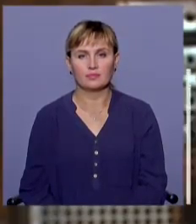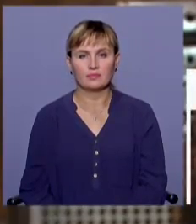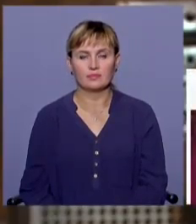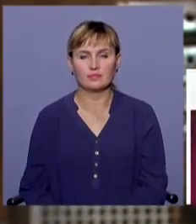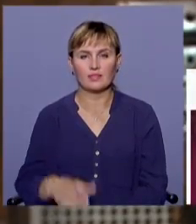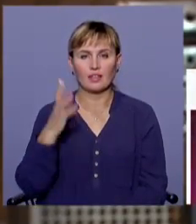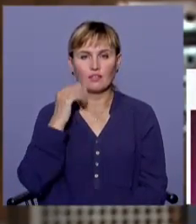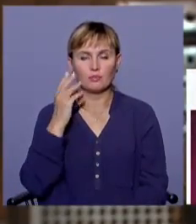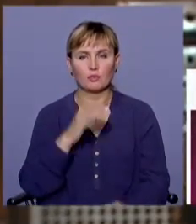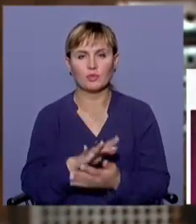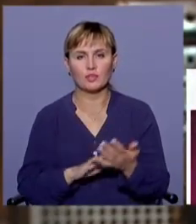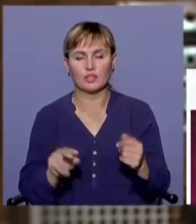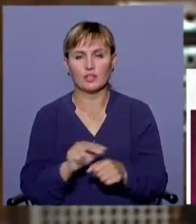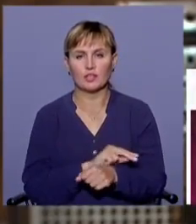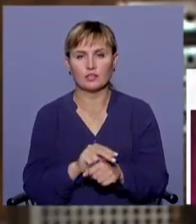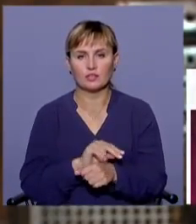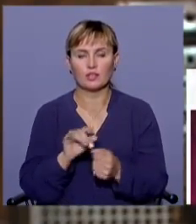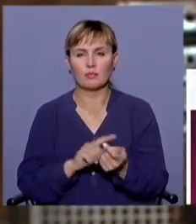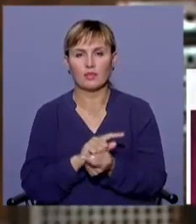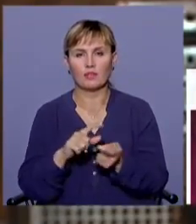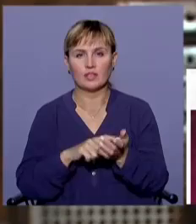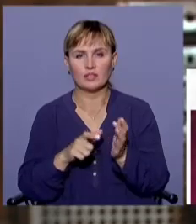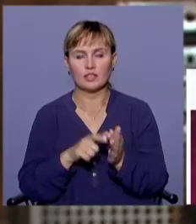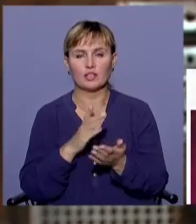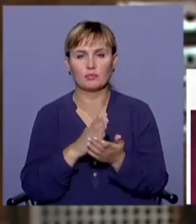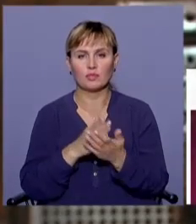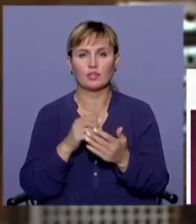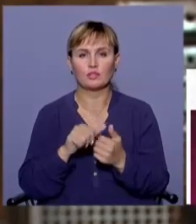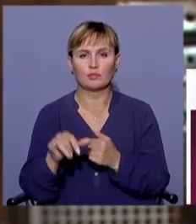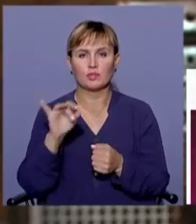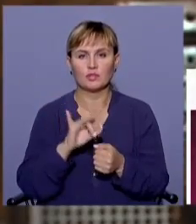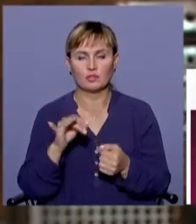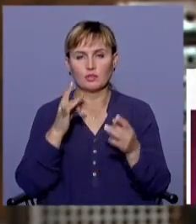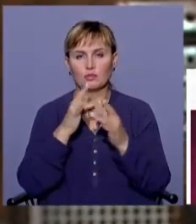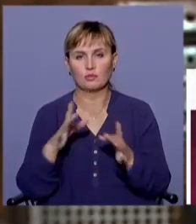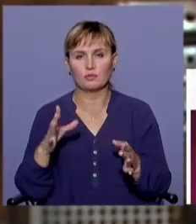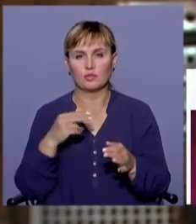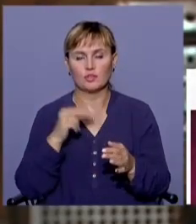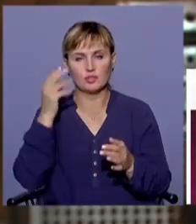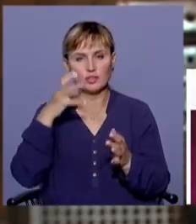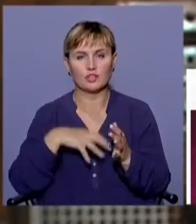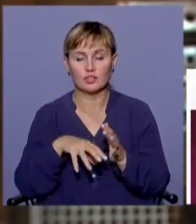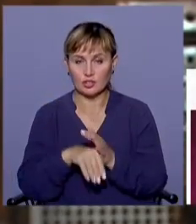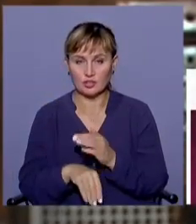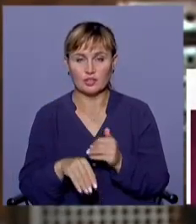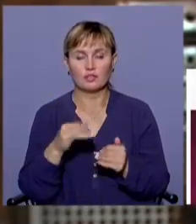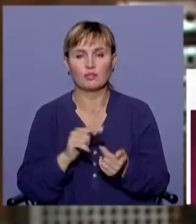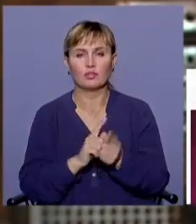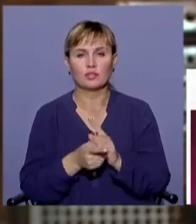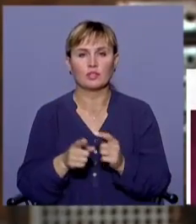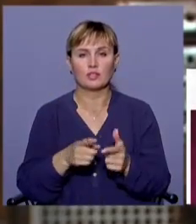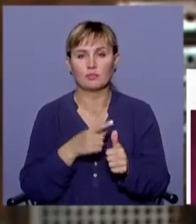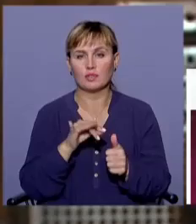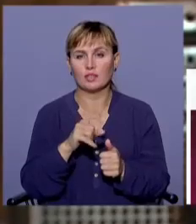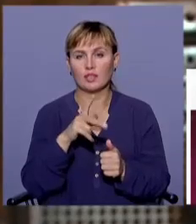В Алматы продолжается реконструкция и обновление зданий, имеющих особое историческое и культурное значение. Сегодня преобразился музей имени